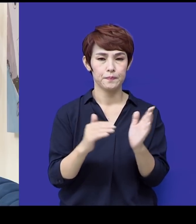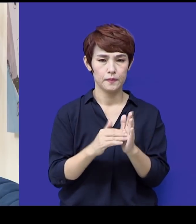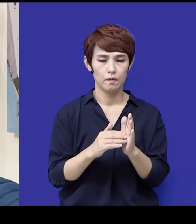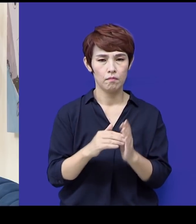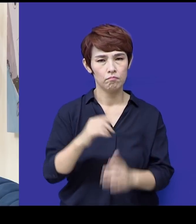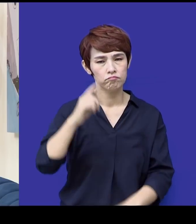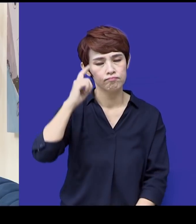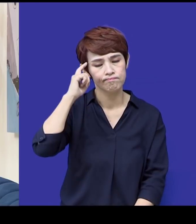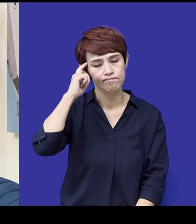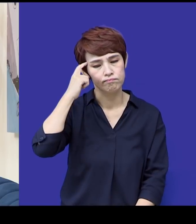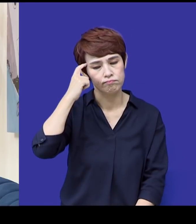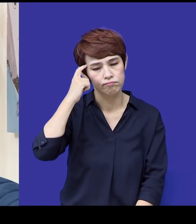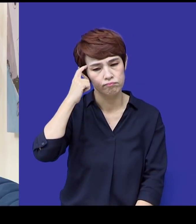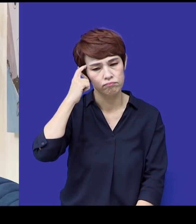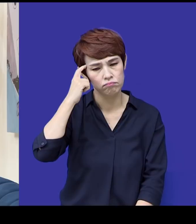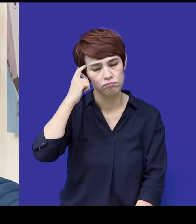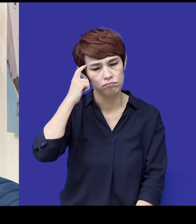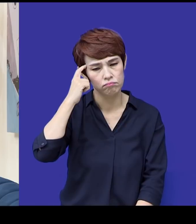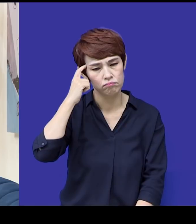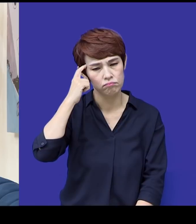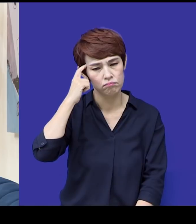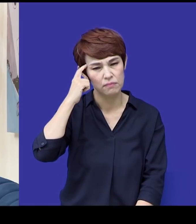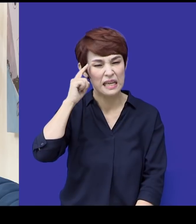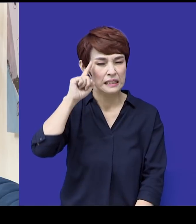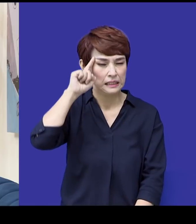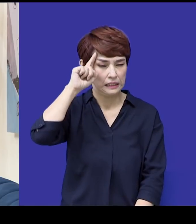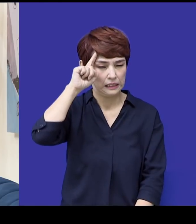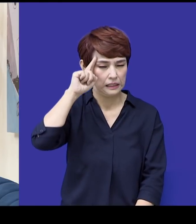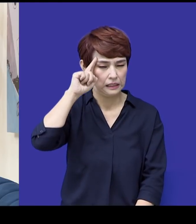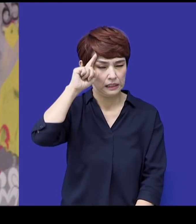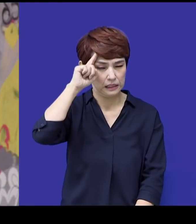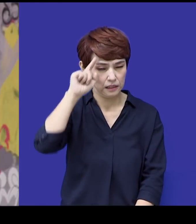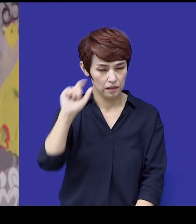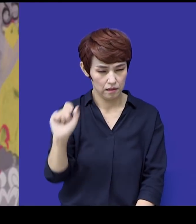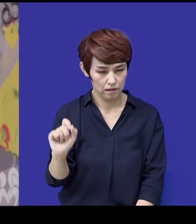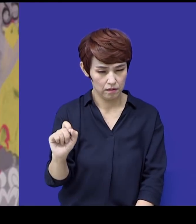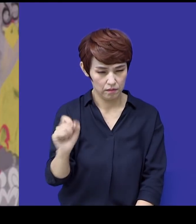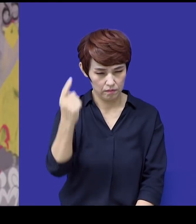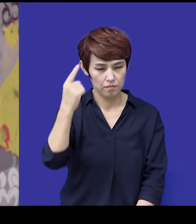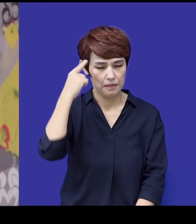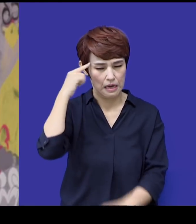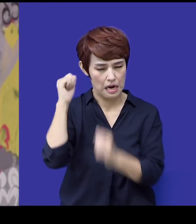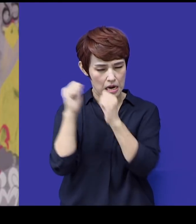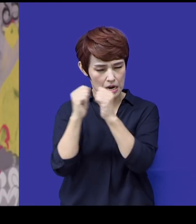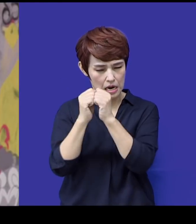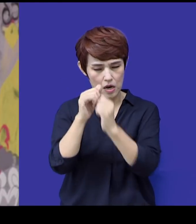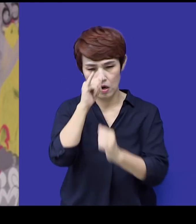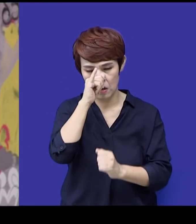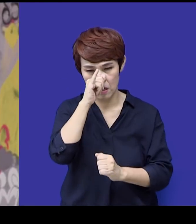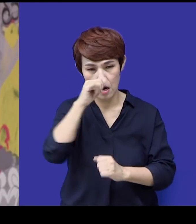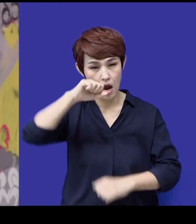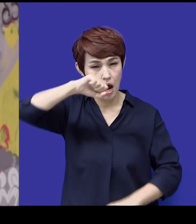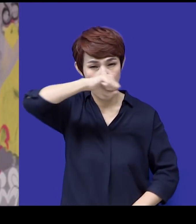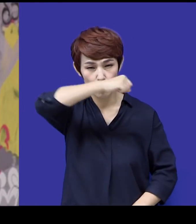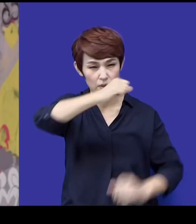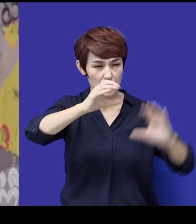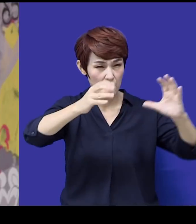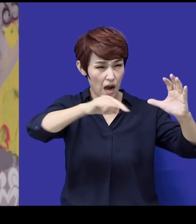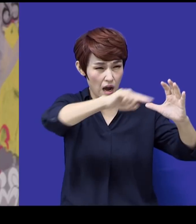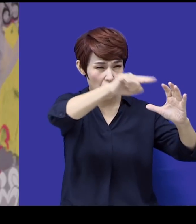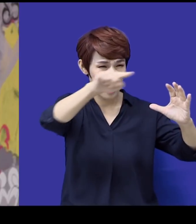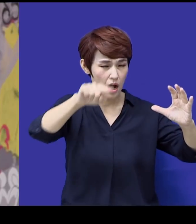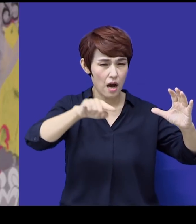생각해 보니까 물론 그 스트레스 때문에도 그랬겠지만은 그 아프리카의 그 열악한 환경 속에